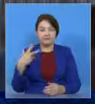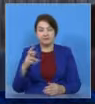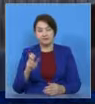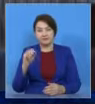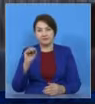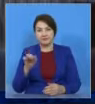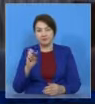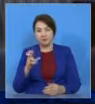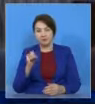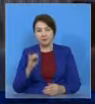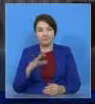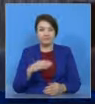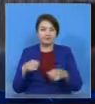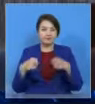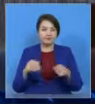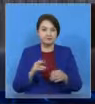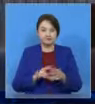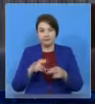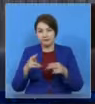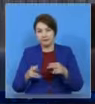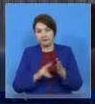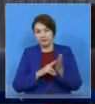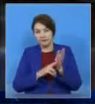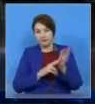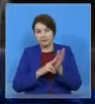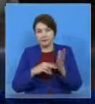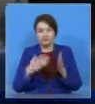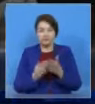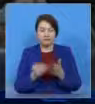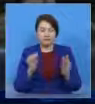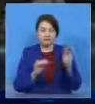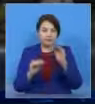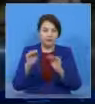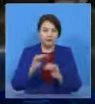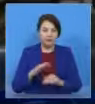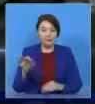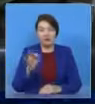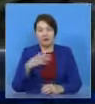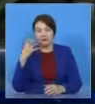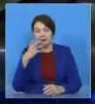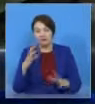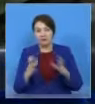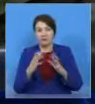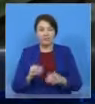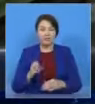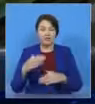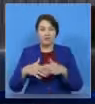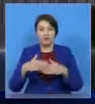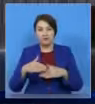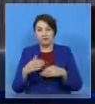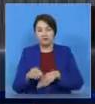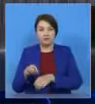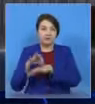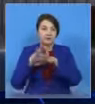тонн. Сегодня разгружается вагон и будет накуплены на овощехранилище. Капуста будет с северных регионов завозиться.